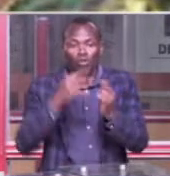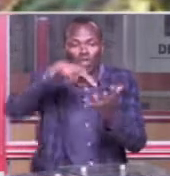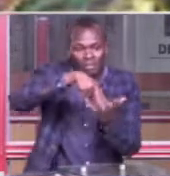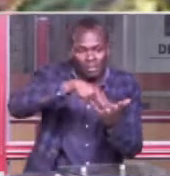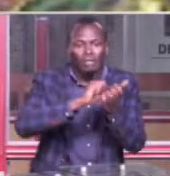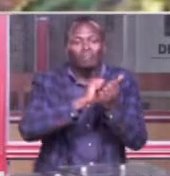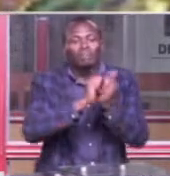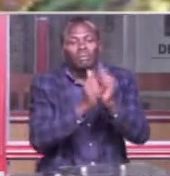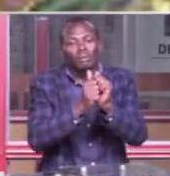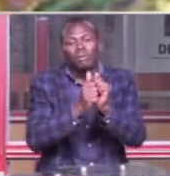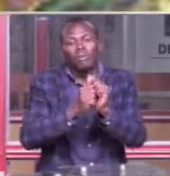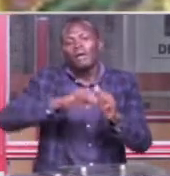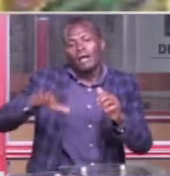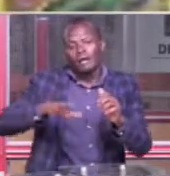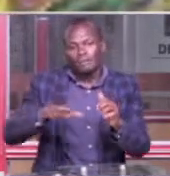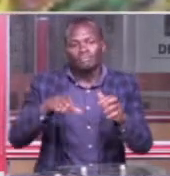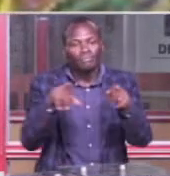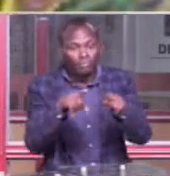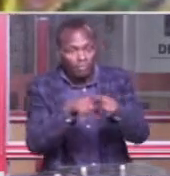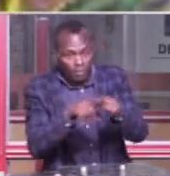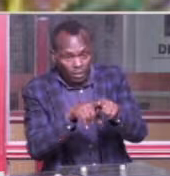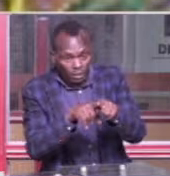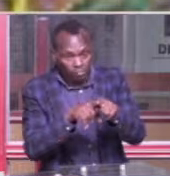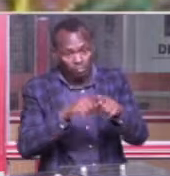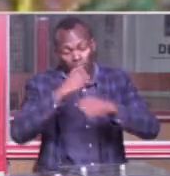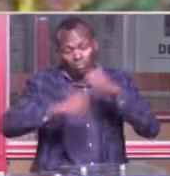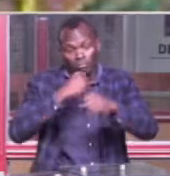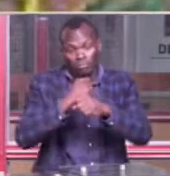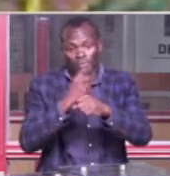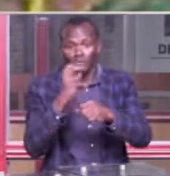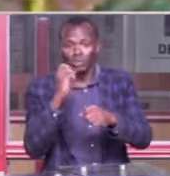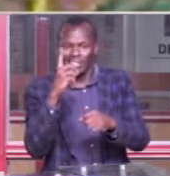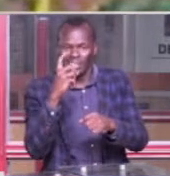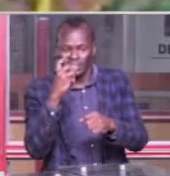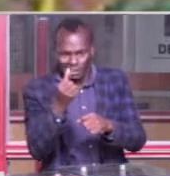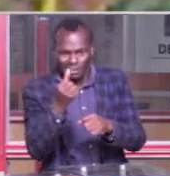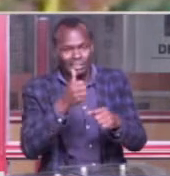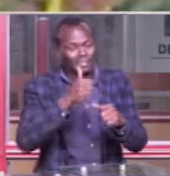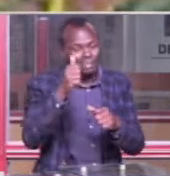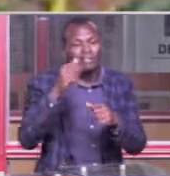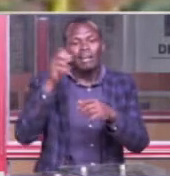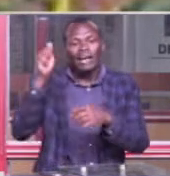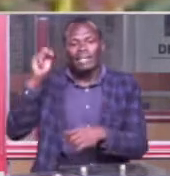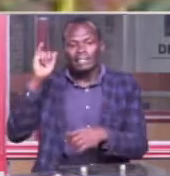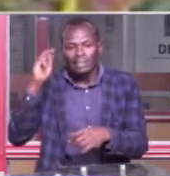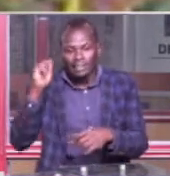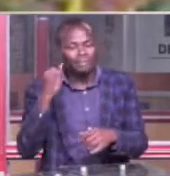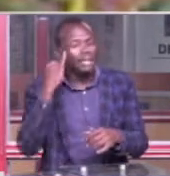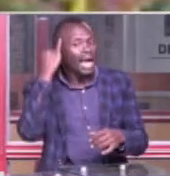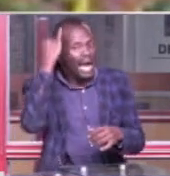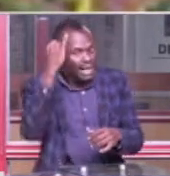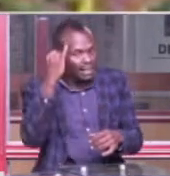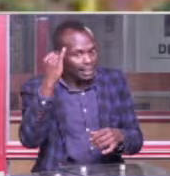mu lukungaana lwa kabondo ka NRM ng'ayagala Pulezidenti Museveni yeesimbewo ku kkaada ya NRM nga tavuganyiziddwa era